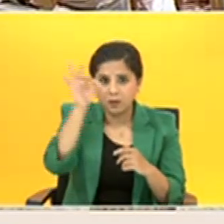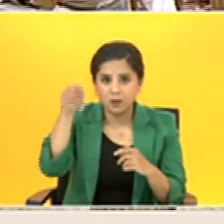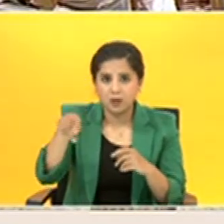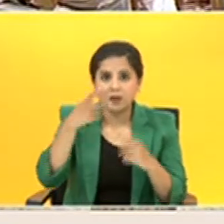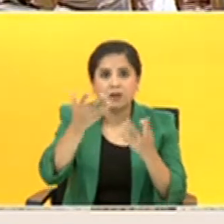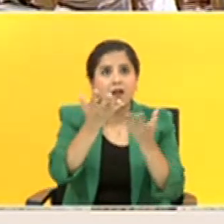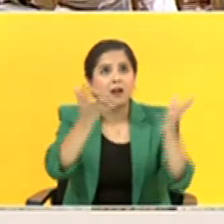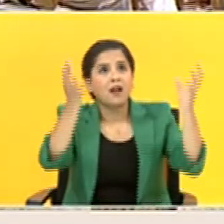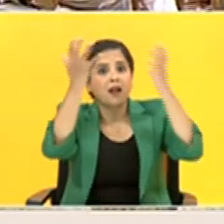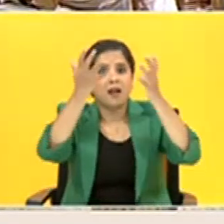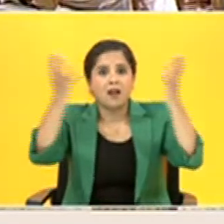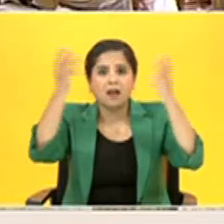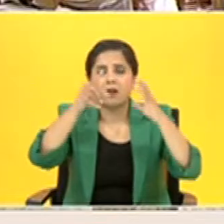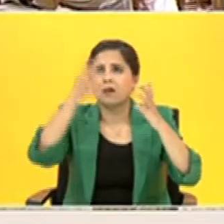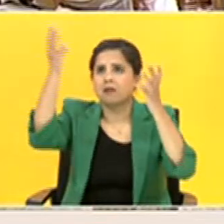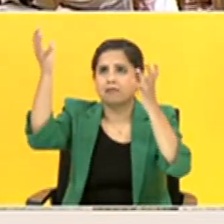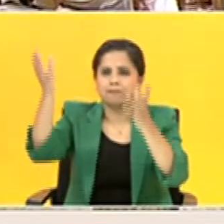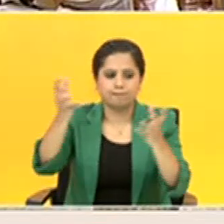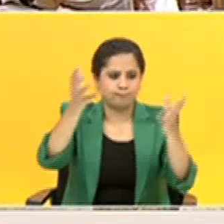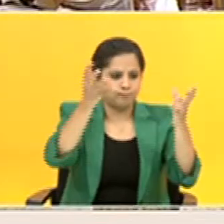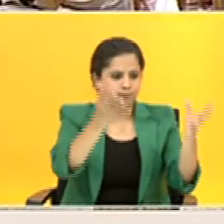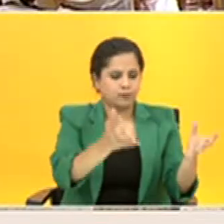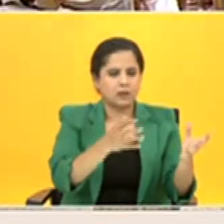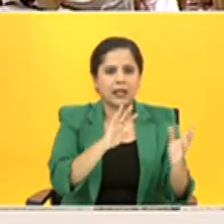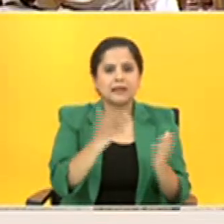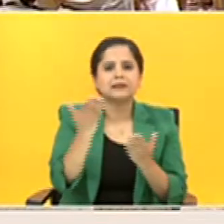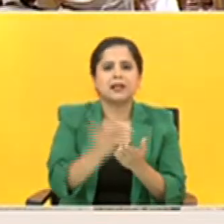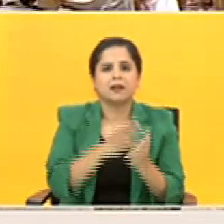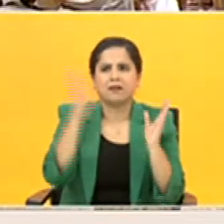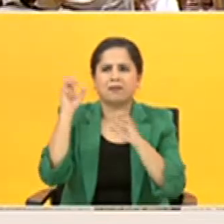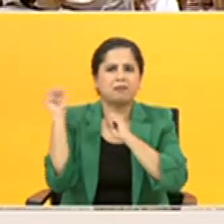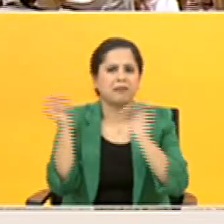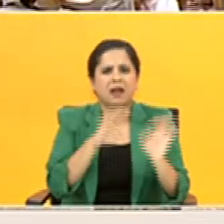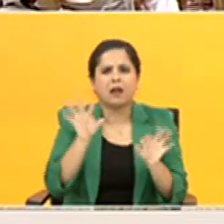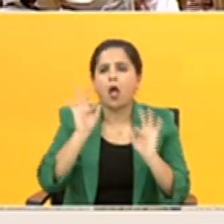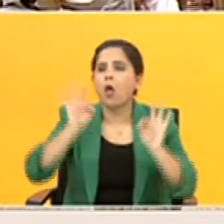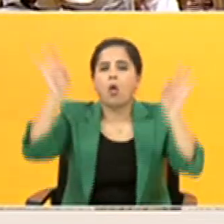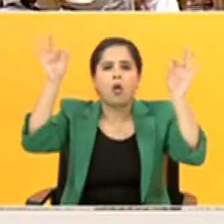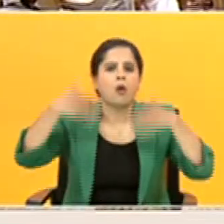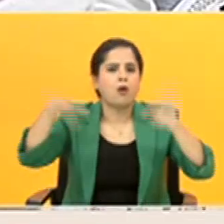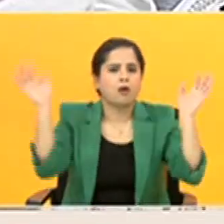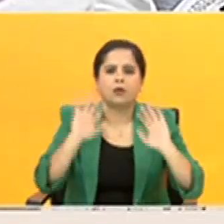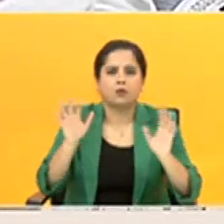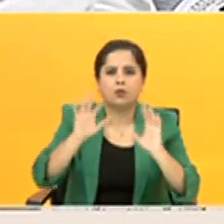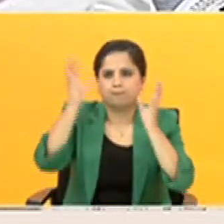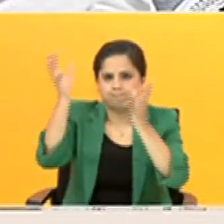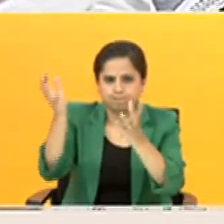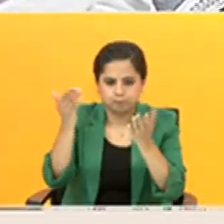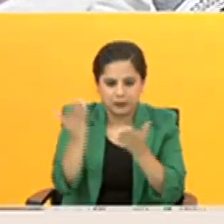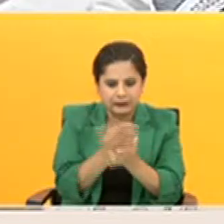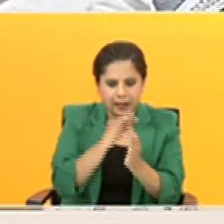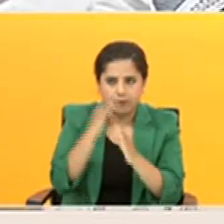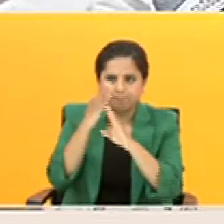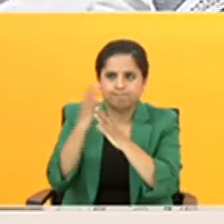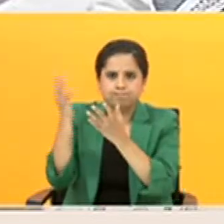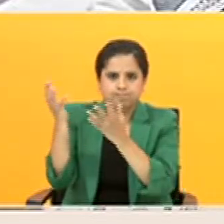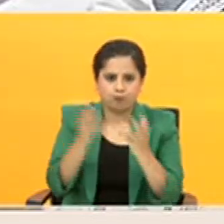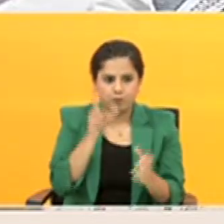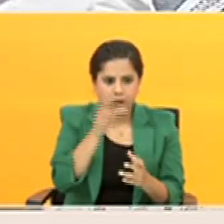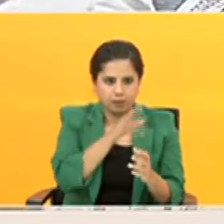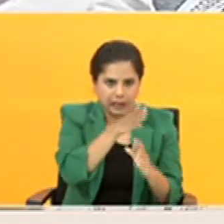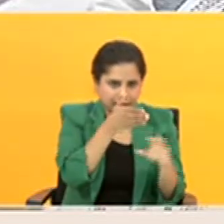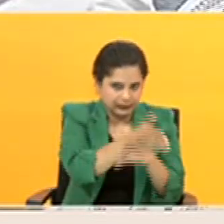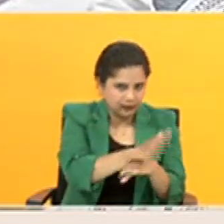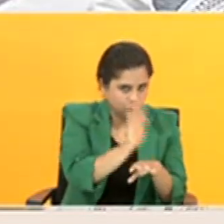को एक जगह से दूसरी जगह सुरक्षित तरीके से ट्रांसफर करते हैं, ताकि लोगों को खतरा न